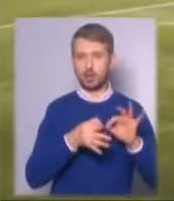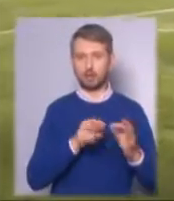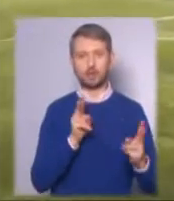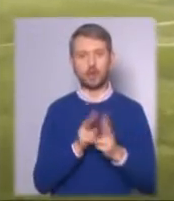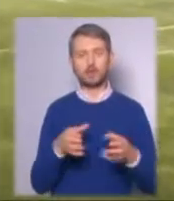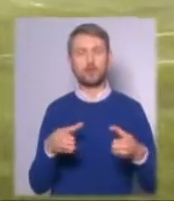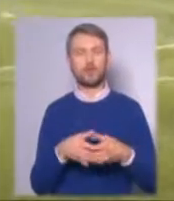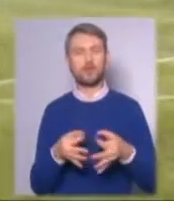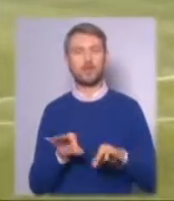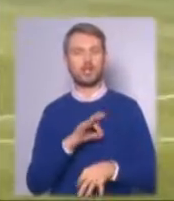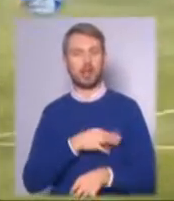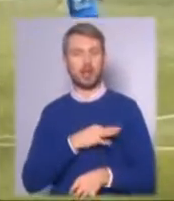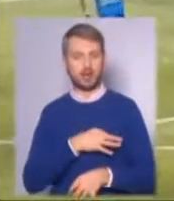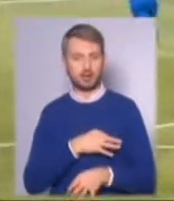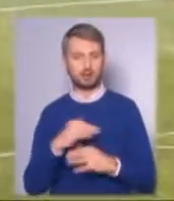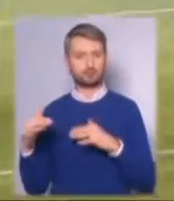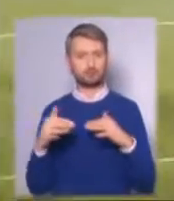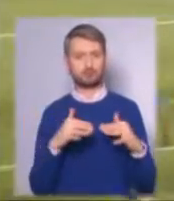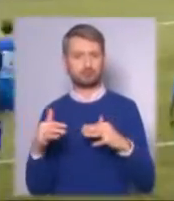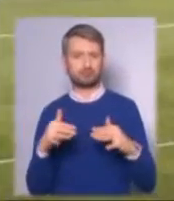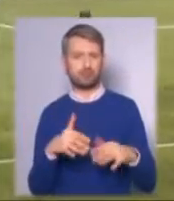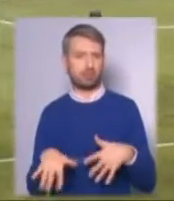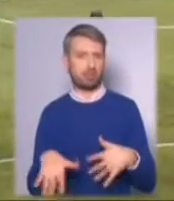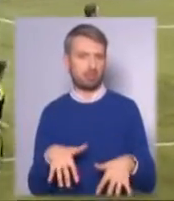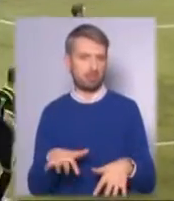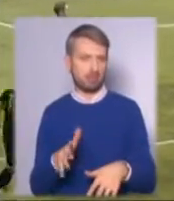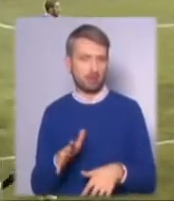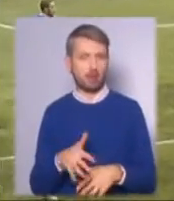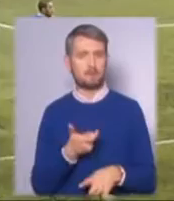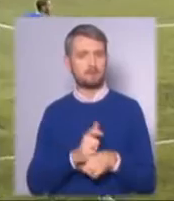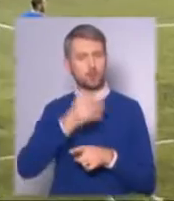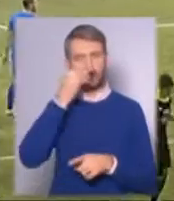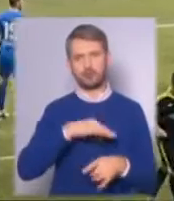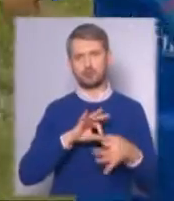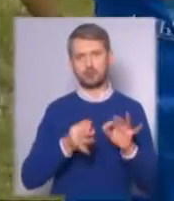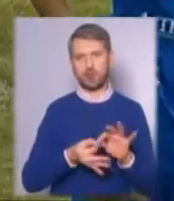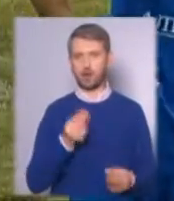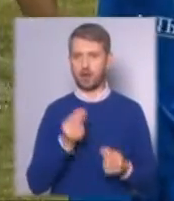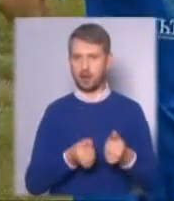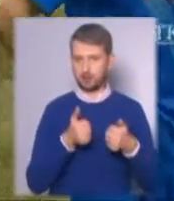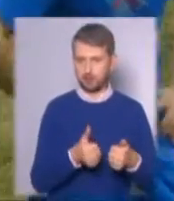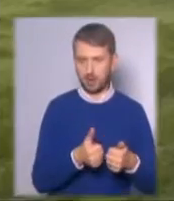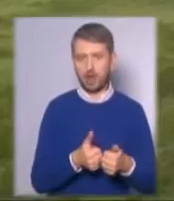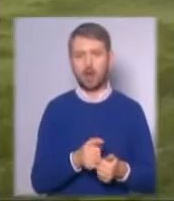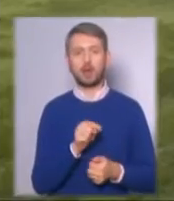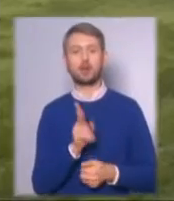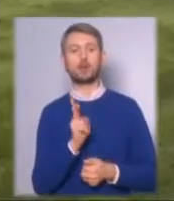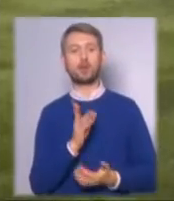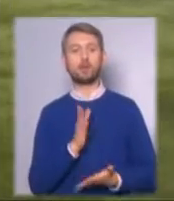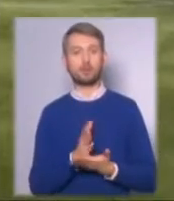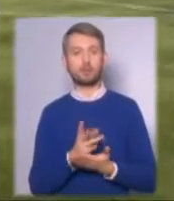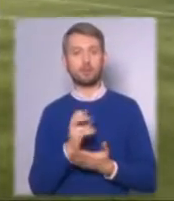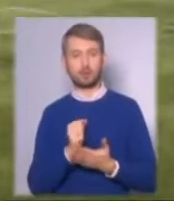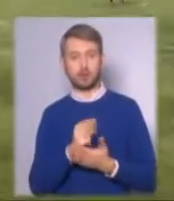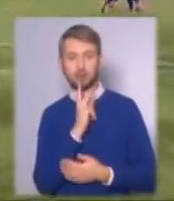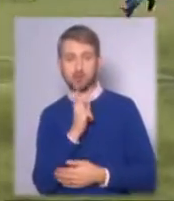агентів. Боротьби у цьому протистоянні не вийшло. Більш досвідчені донечани грали злагодніше. Та й гравці, які зараз перебувають на перегляді в